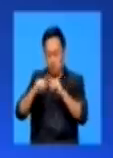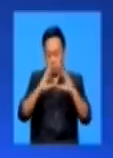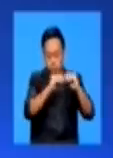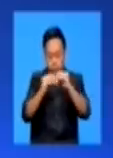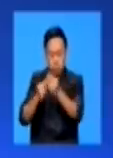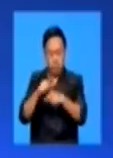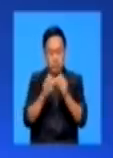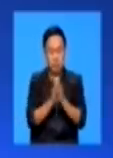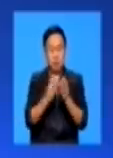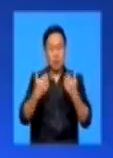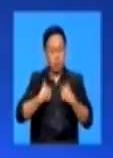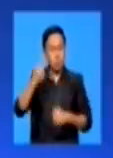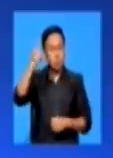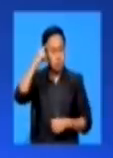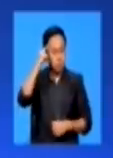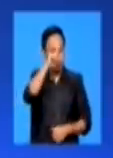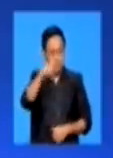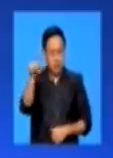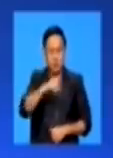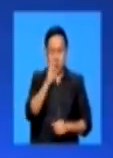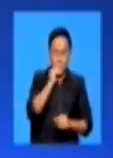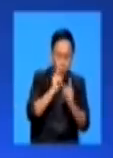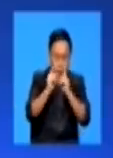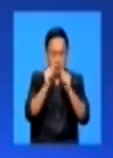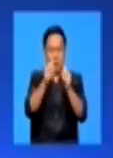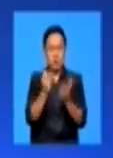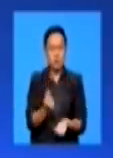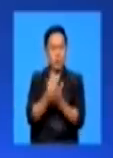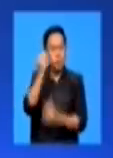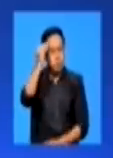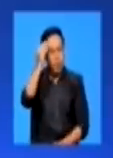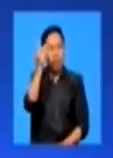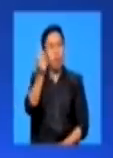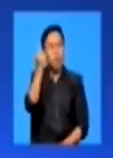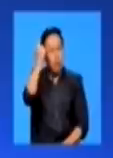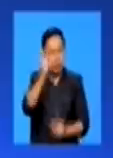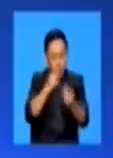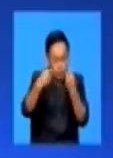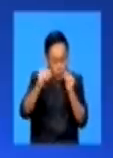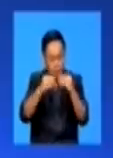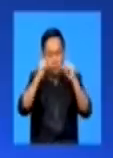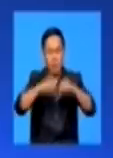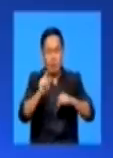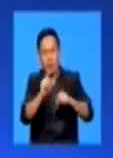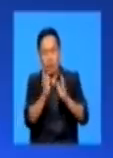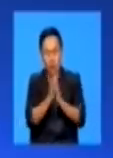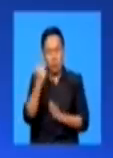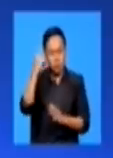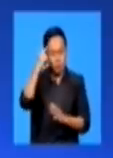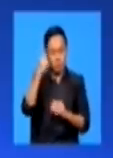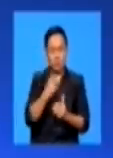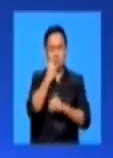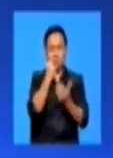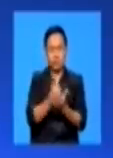ถ้าหากว่าเรามีการเรียนรู้ภาษาอังกฤษมากขึ้นเราจะเข้าใจมากขึ้นนะว่าเขาประชุมกันเรื่องอะไรเขาเจรจากันเรื่องอะไรกันอยู่นะครับระดับที่ต้องพัฒนา